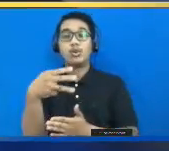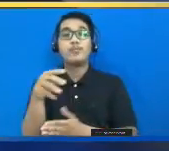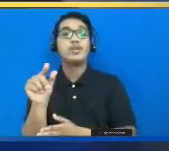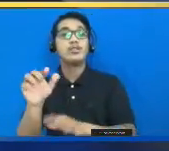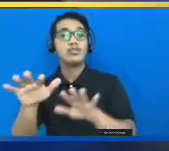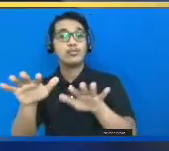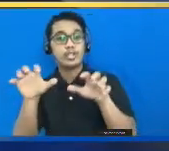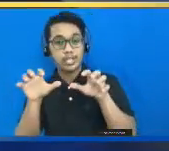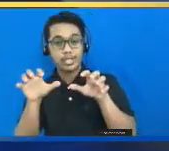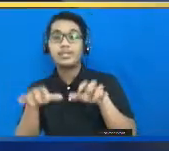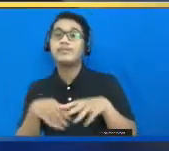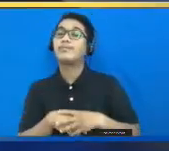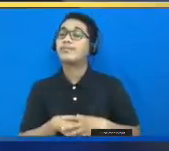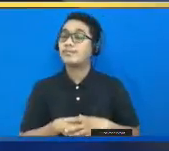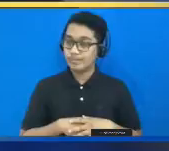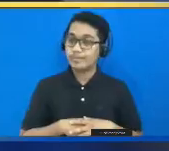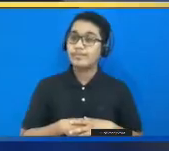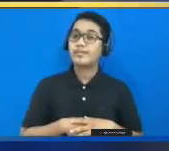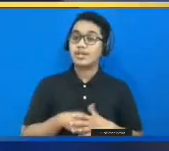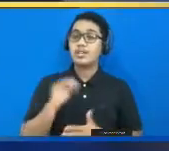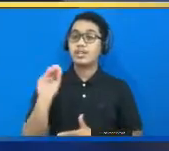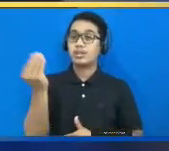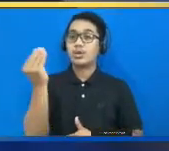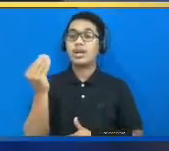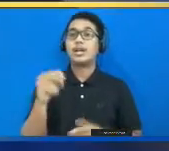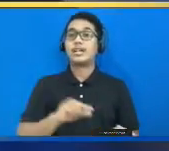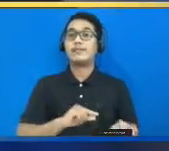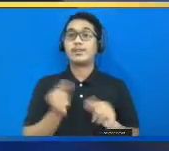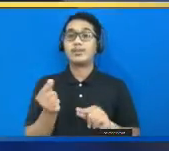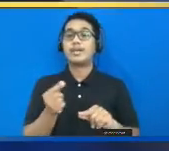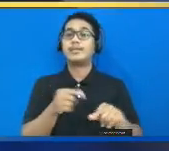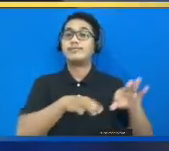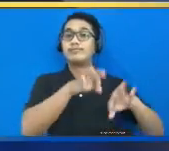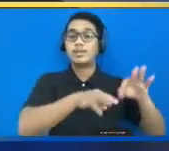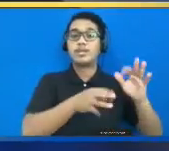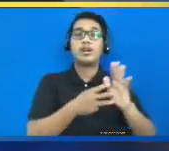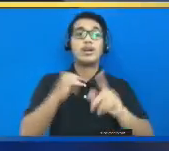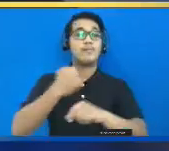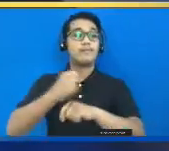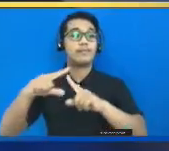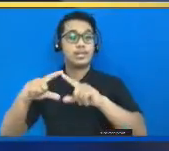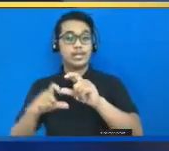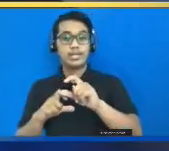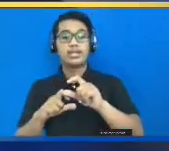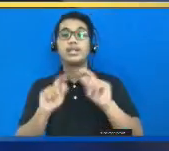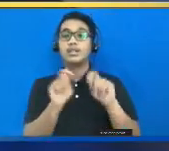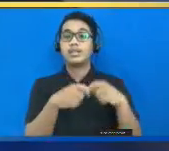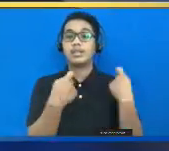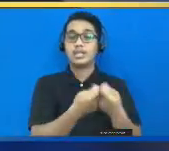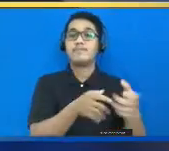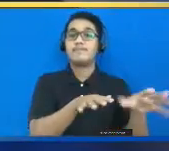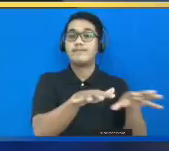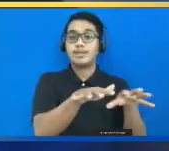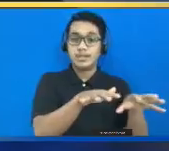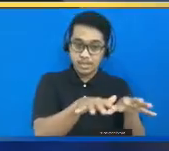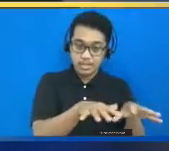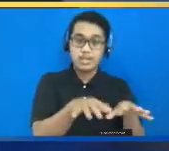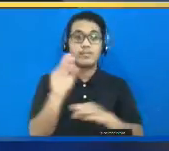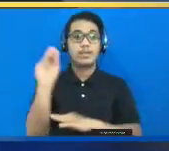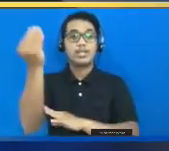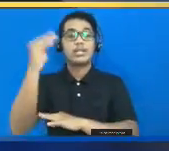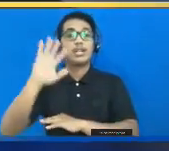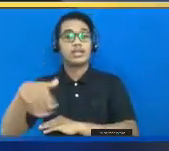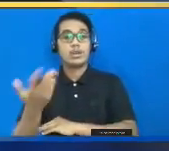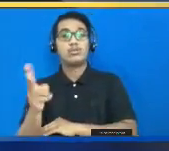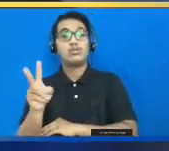BII dan ketua tim reformasi tata kelola Migas dan sebelumnya tim asistensi ekonomi presiden tahun 2000 dan